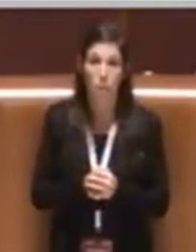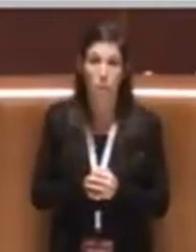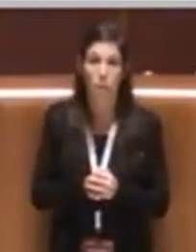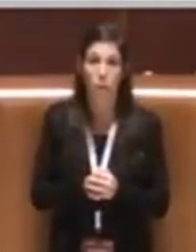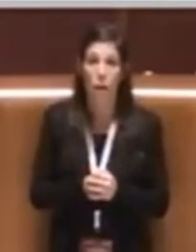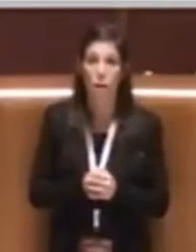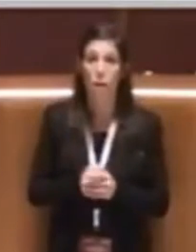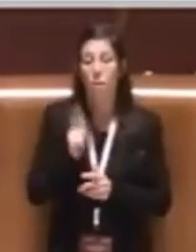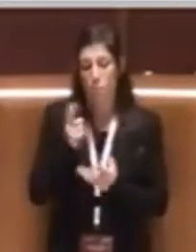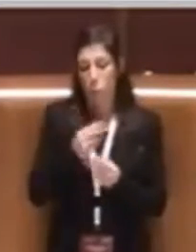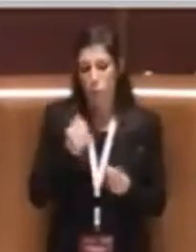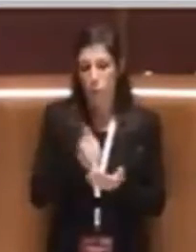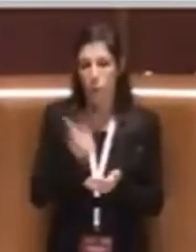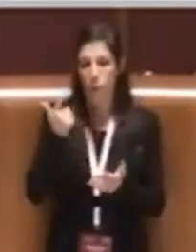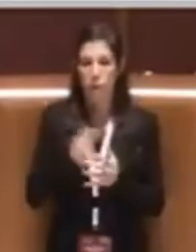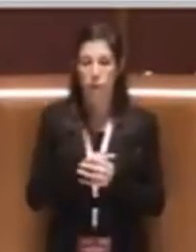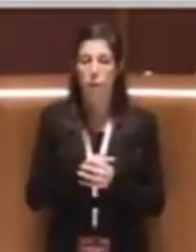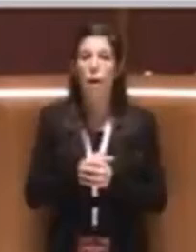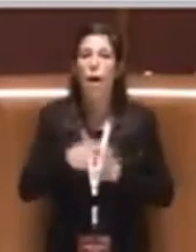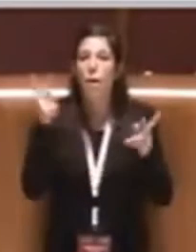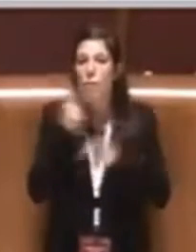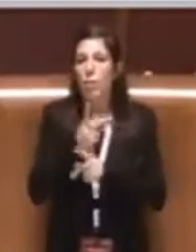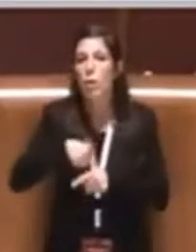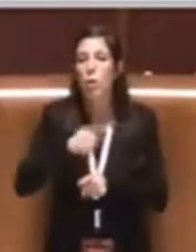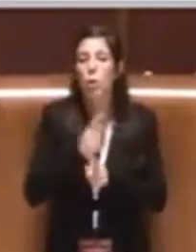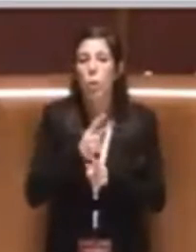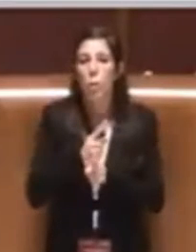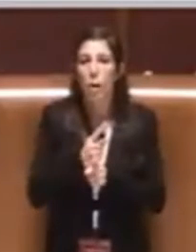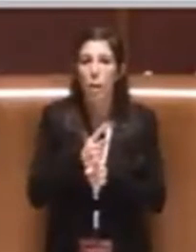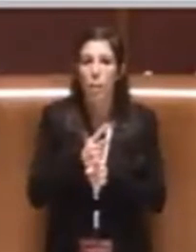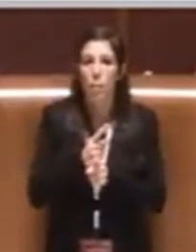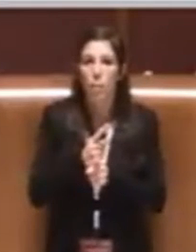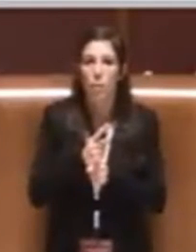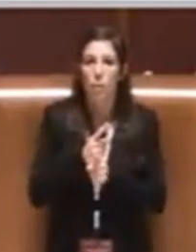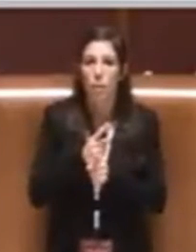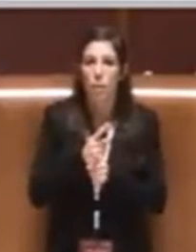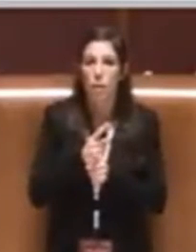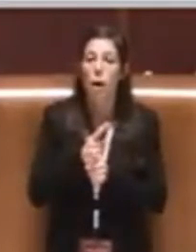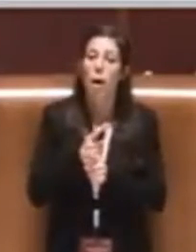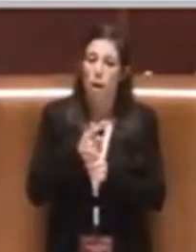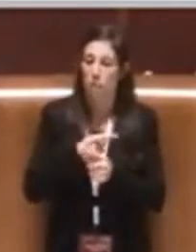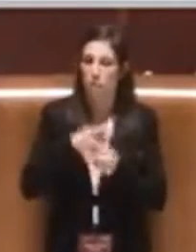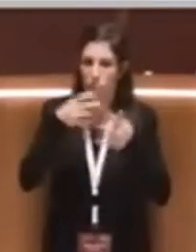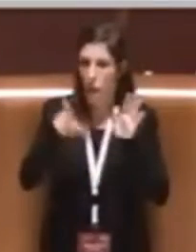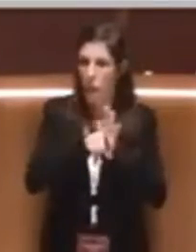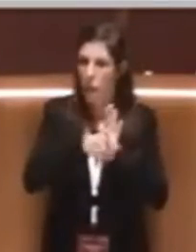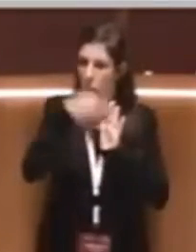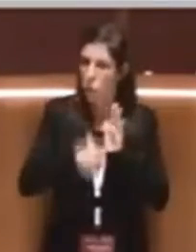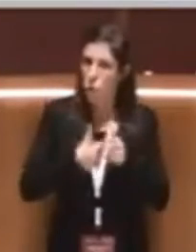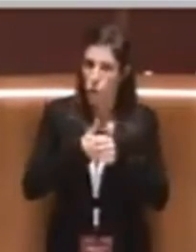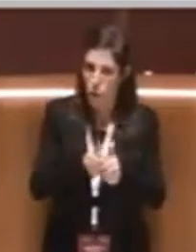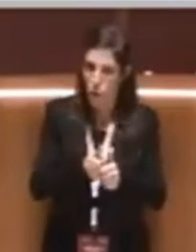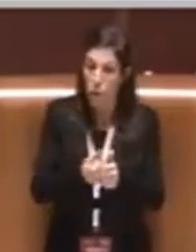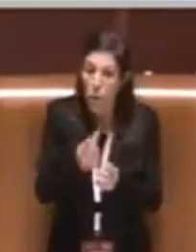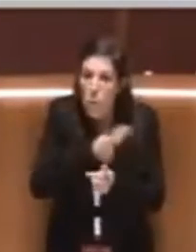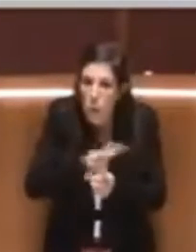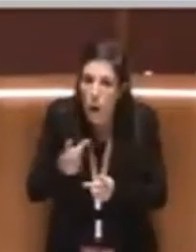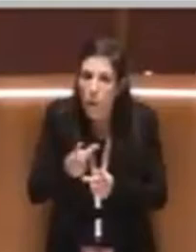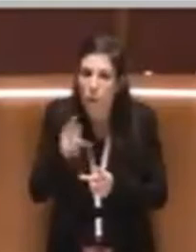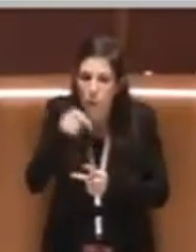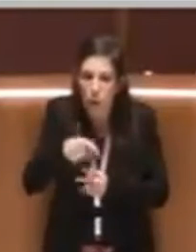delle altre è che è vero, noi dobbiamo essere legali e perseguire la legalità. E noi stiamo cercando con